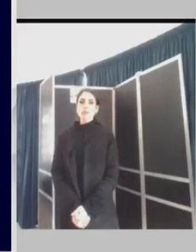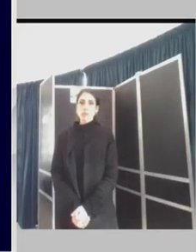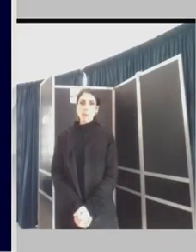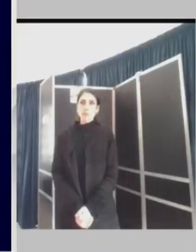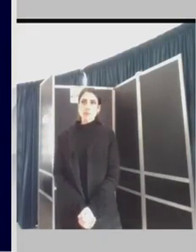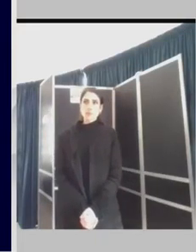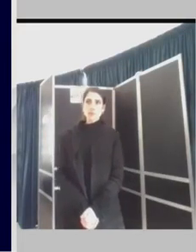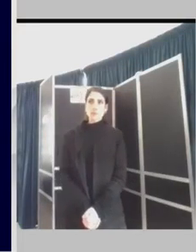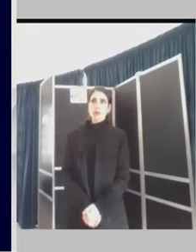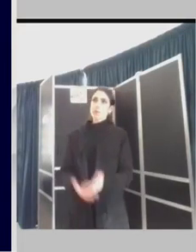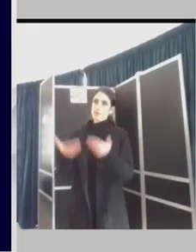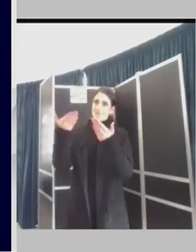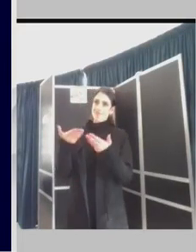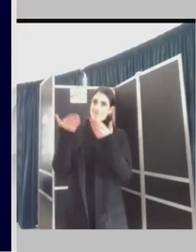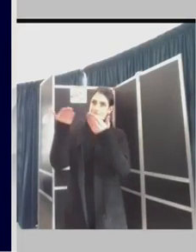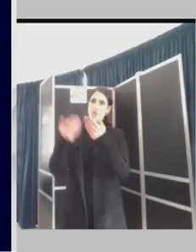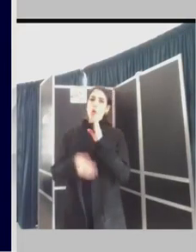Grazie Presidente.